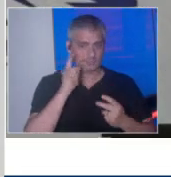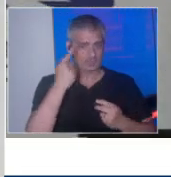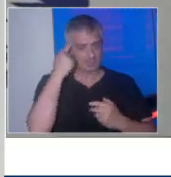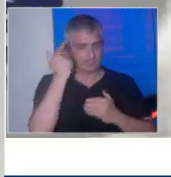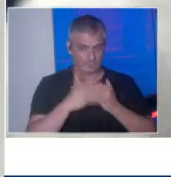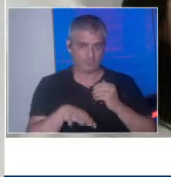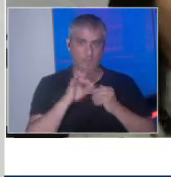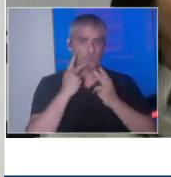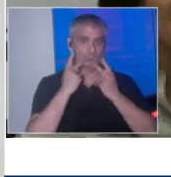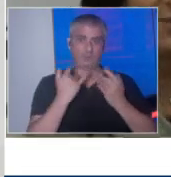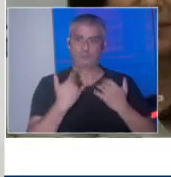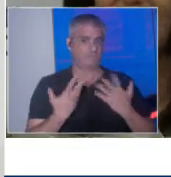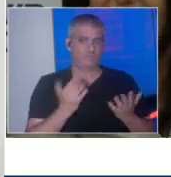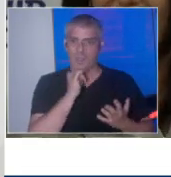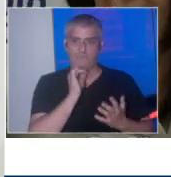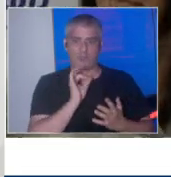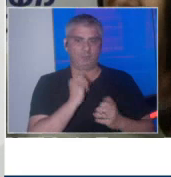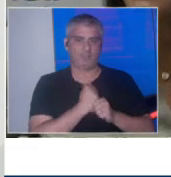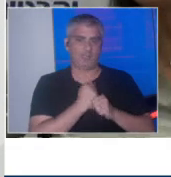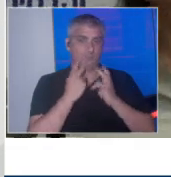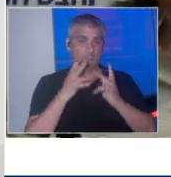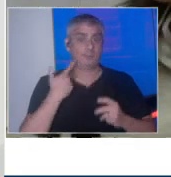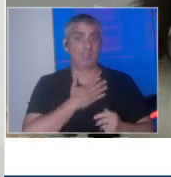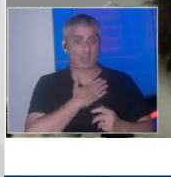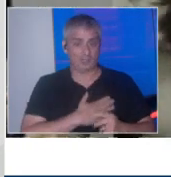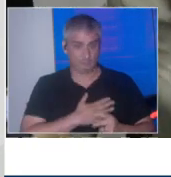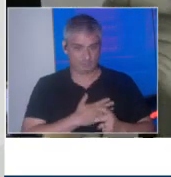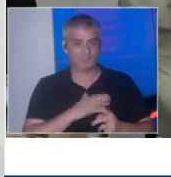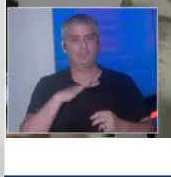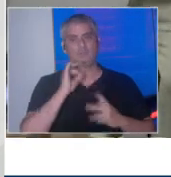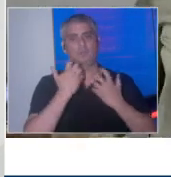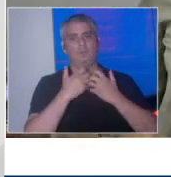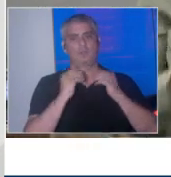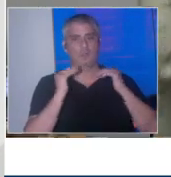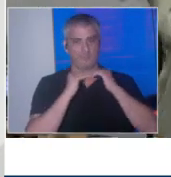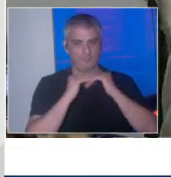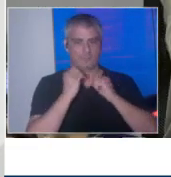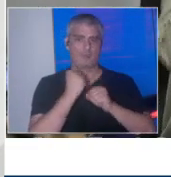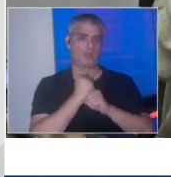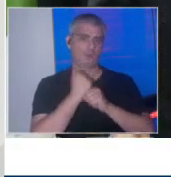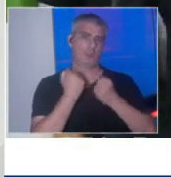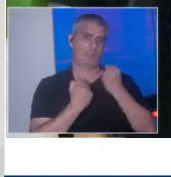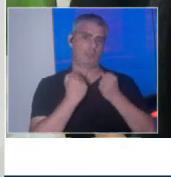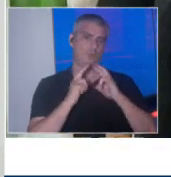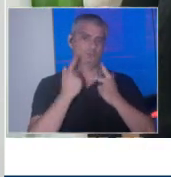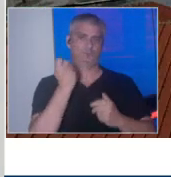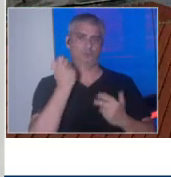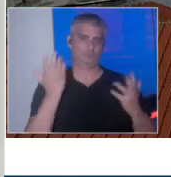לרצות להביא פתרונות. כרגע אין שום רצון להביא פתרונות. ביום שיהיה רצון להביא פתרונות, תמצאו את המנגנון המתאים להפעיל תחבורה ציבורית